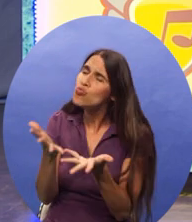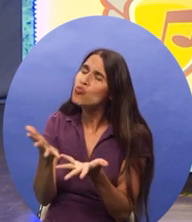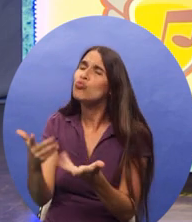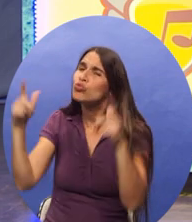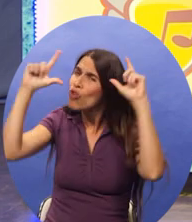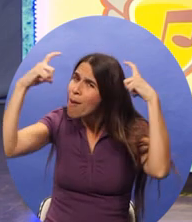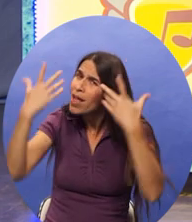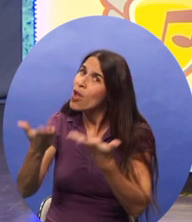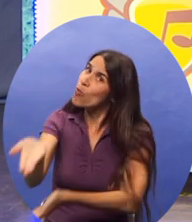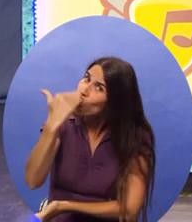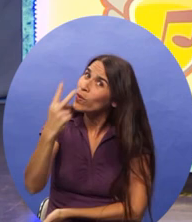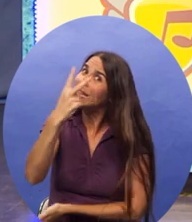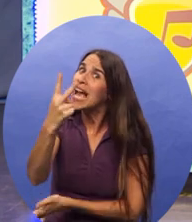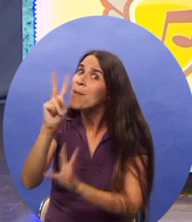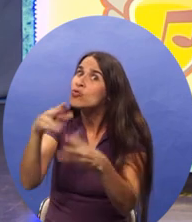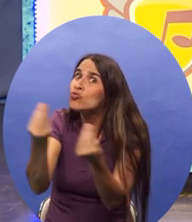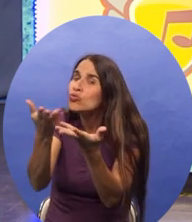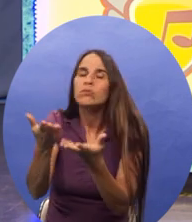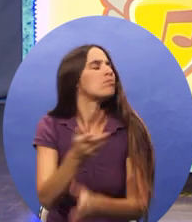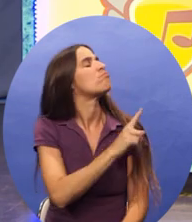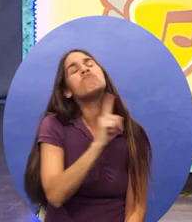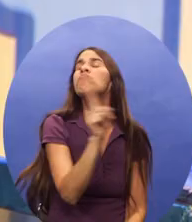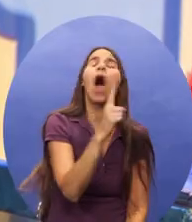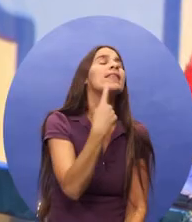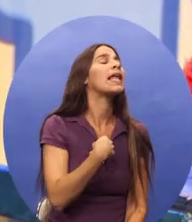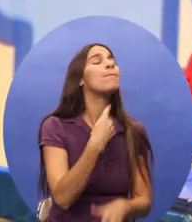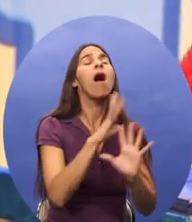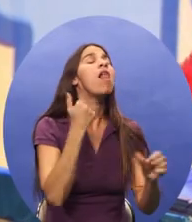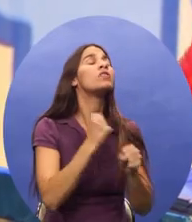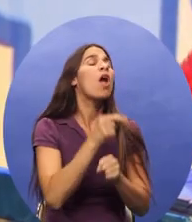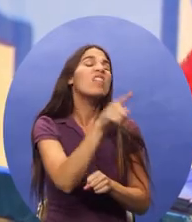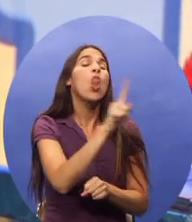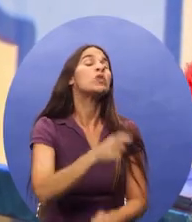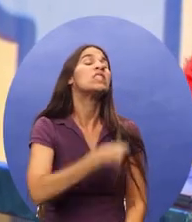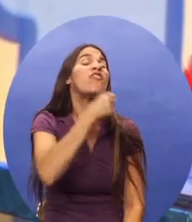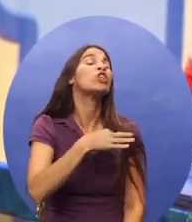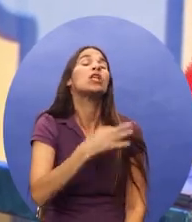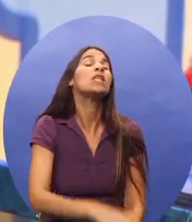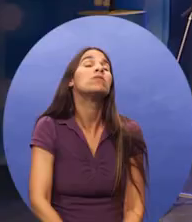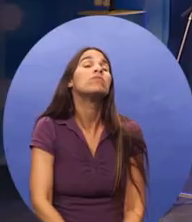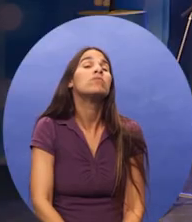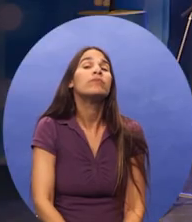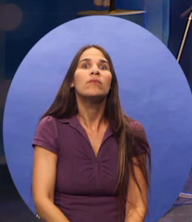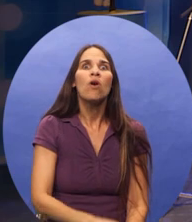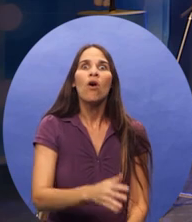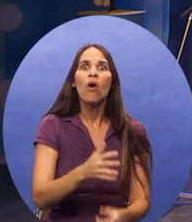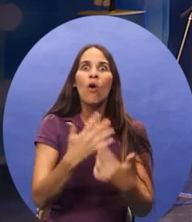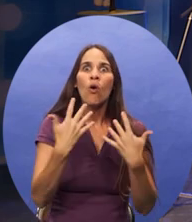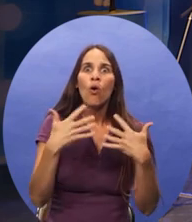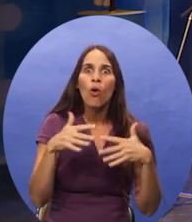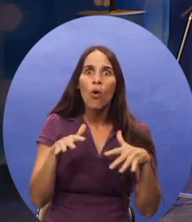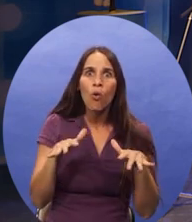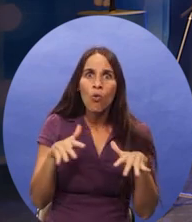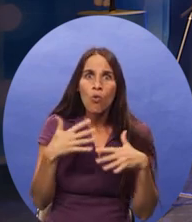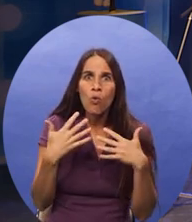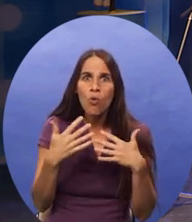נו, שבתאי, בוא כבר תראה משהו! לא, אל תגיד לי מה לעשות, אתה לא סבתא שלי!